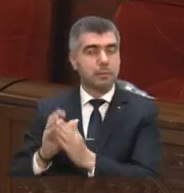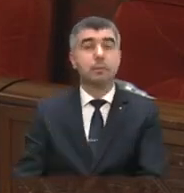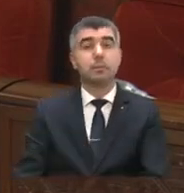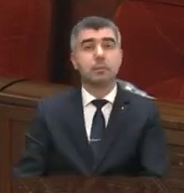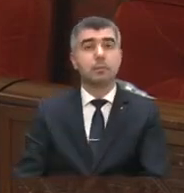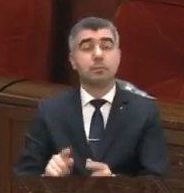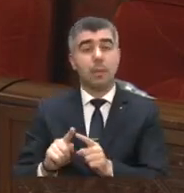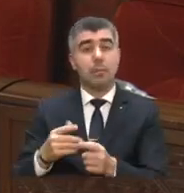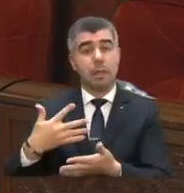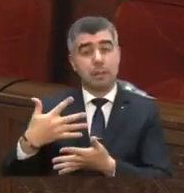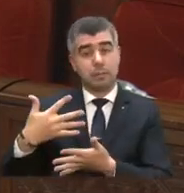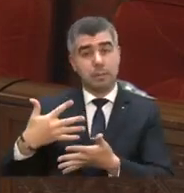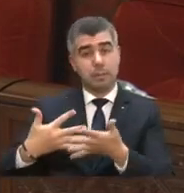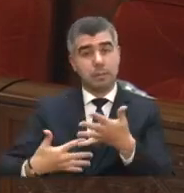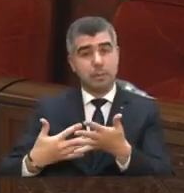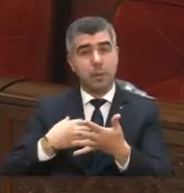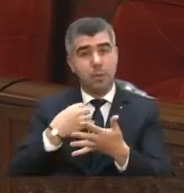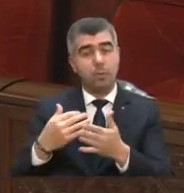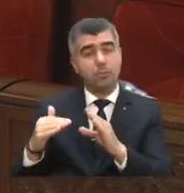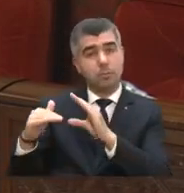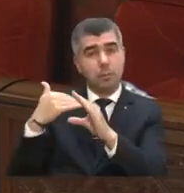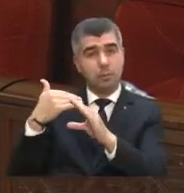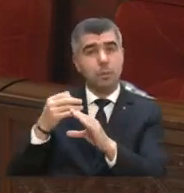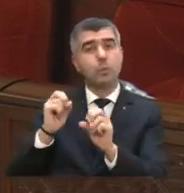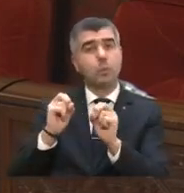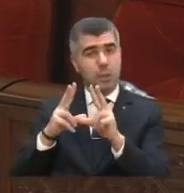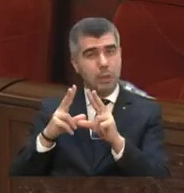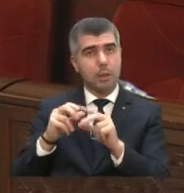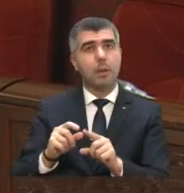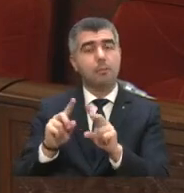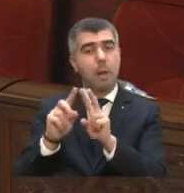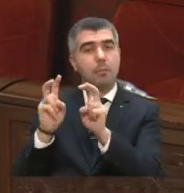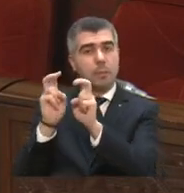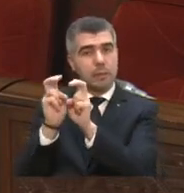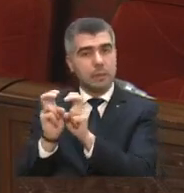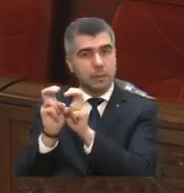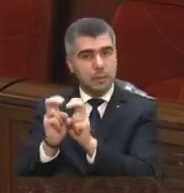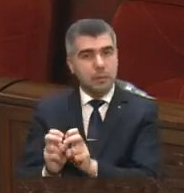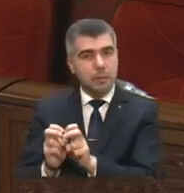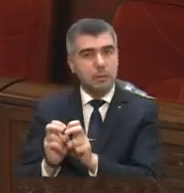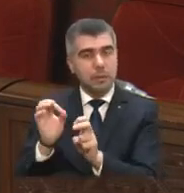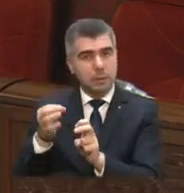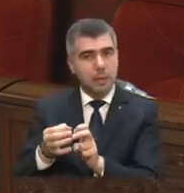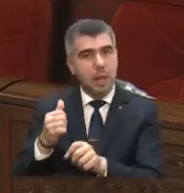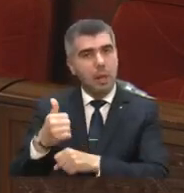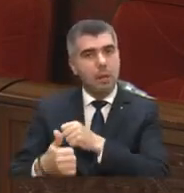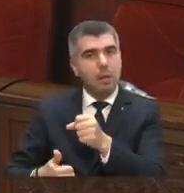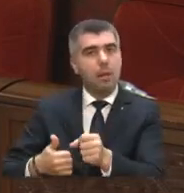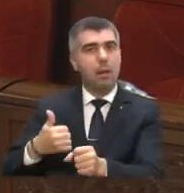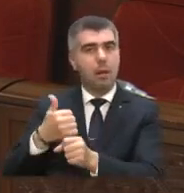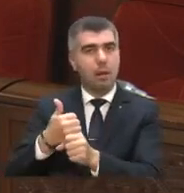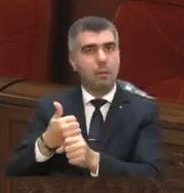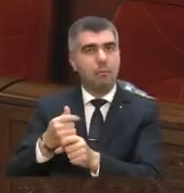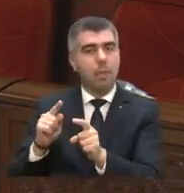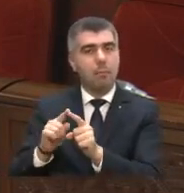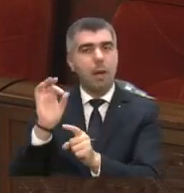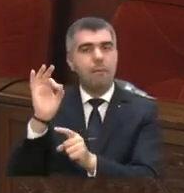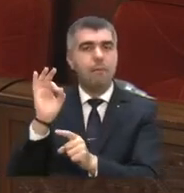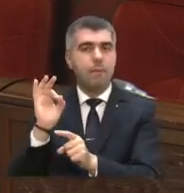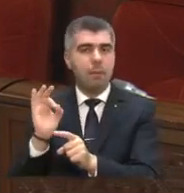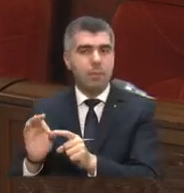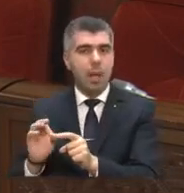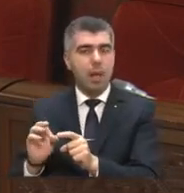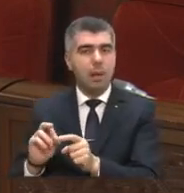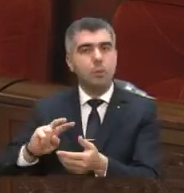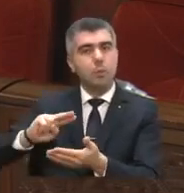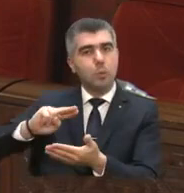ببعض المعطيات التي تفيد أن هناك بالفعل انخفاض هذه السنة في نسبة الموافقة